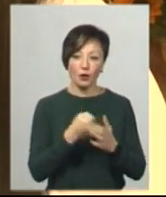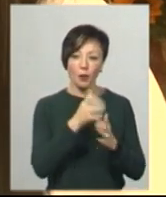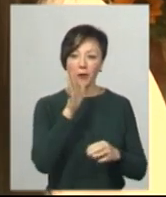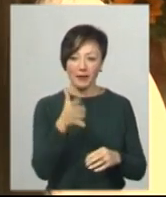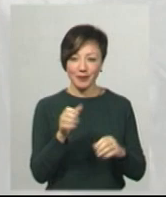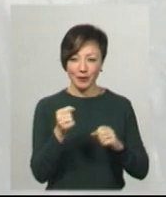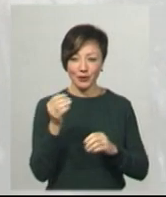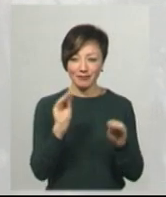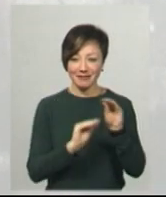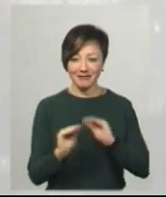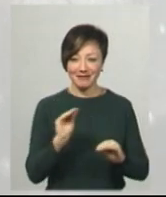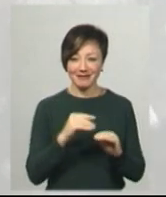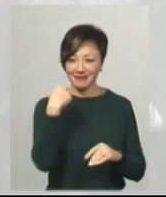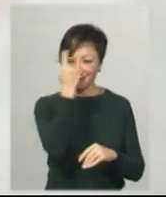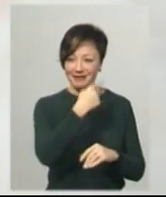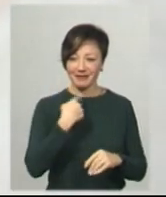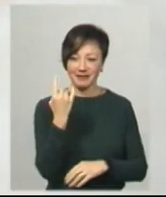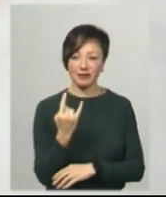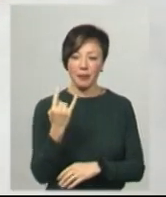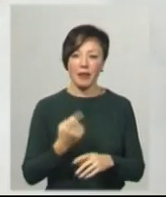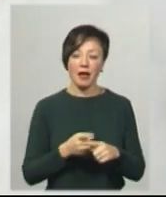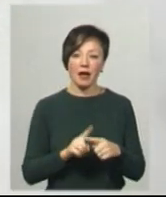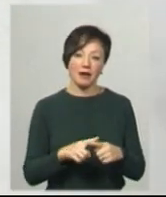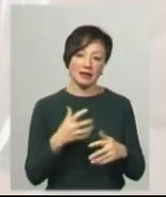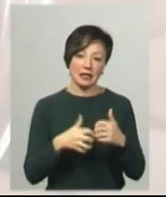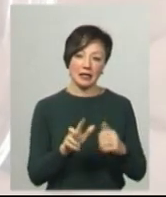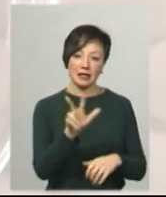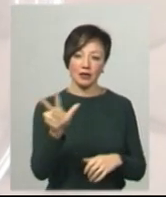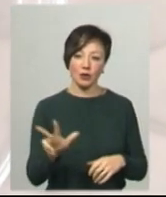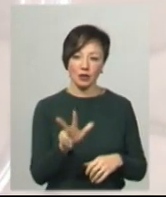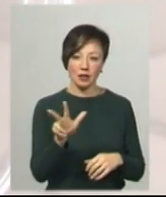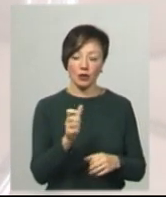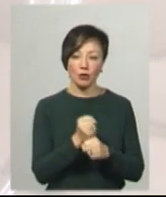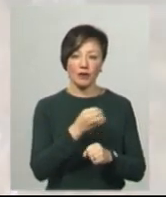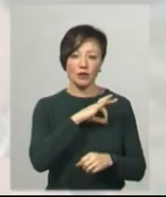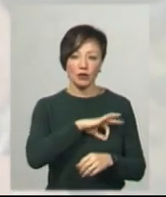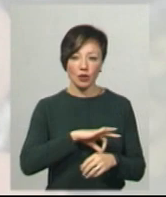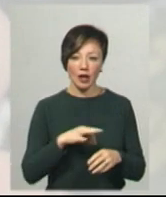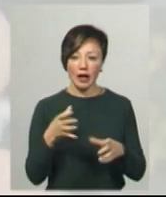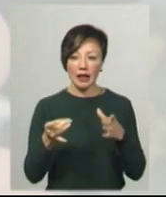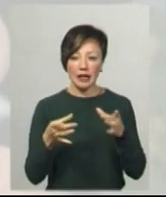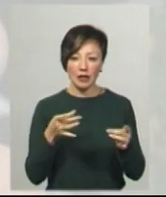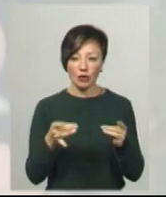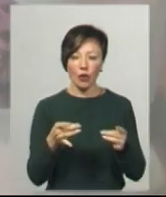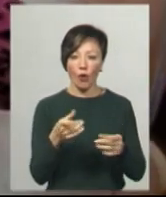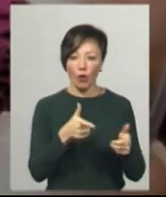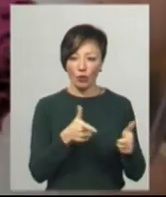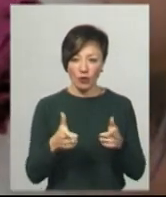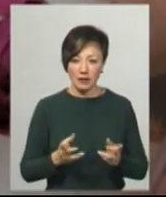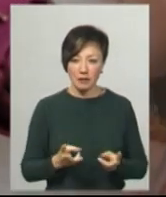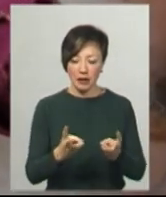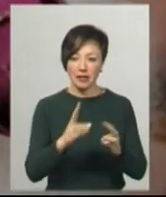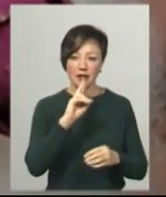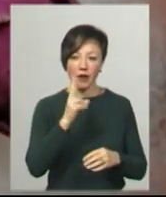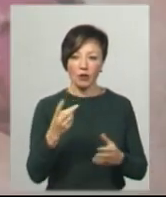'яти я ще можу ліпити. Над створенням іграшки Наталя працює в середньому три години. Для роботи використовує полімерну глину. Готовий виріб запікає. За